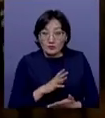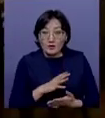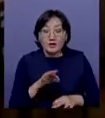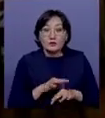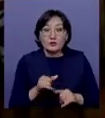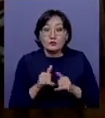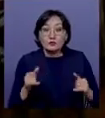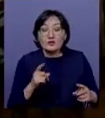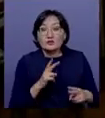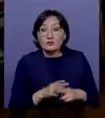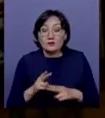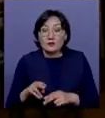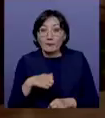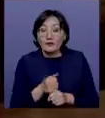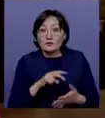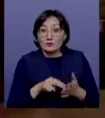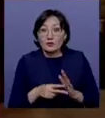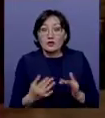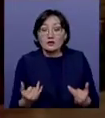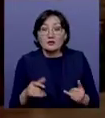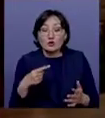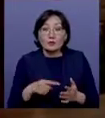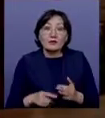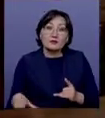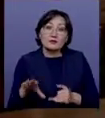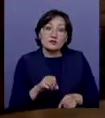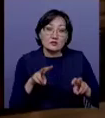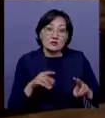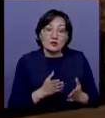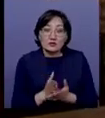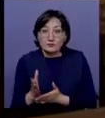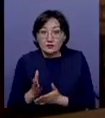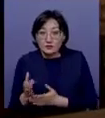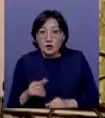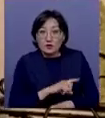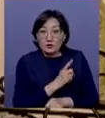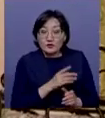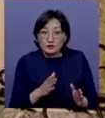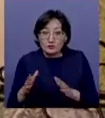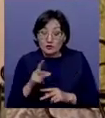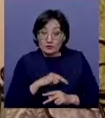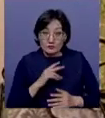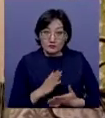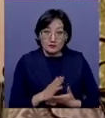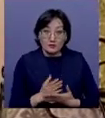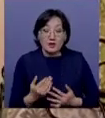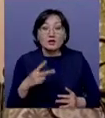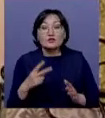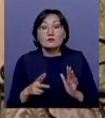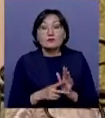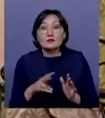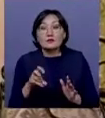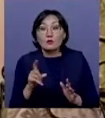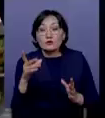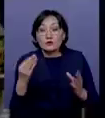Індеттің таралуын шектеу басты мақсат. Сондықтан қазір қаланың барлық арнайы қызметтері күшейтілген режимде жұмыс істеп жатыр. 28